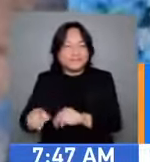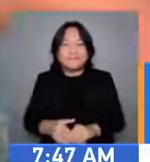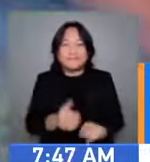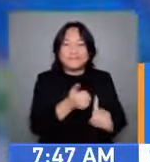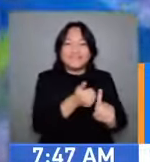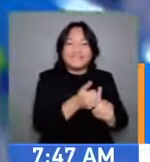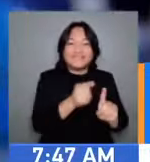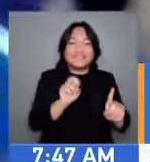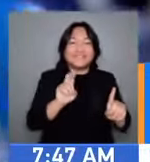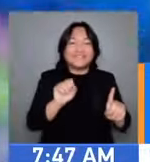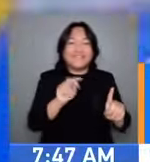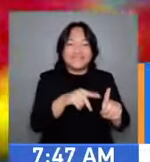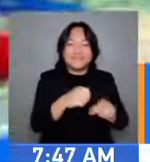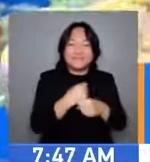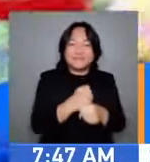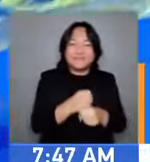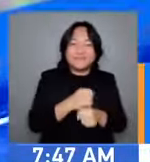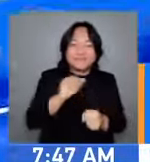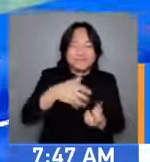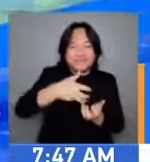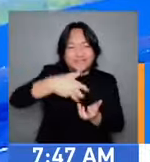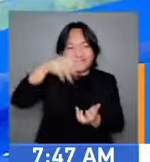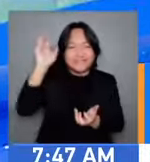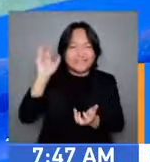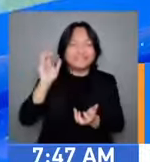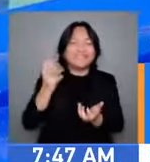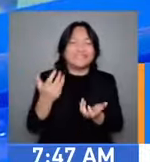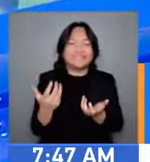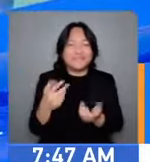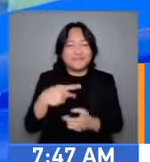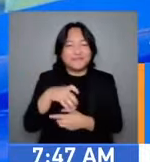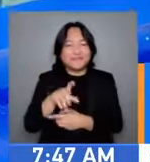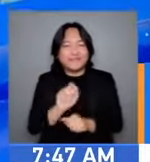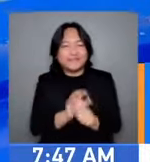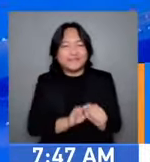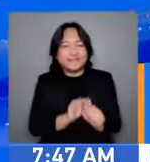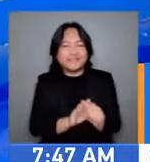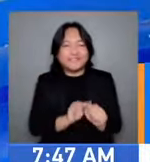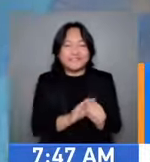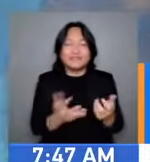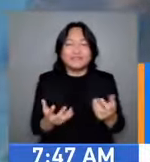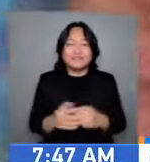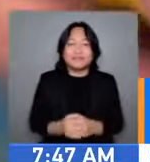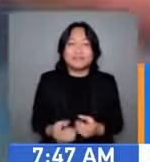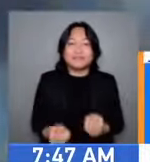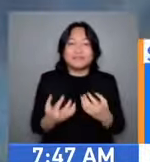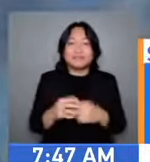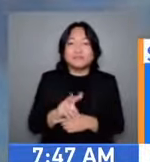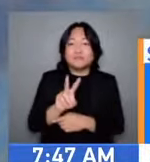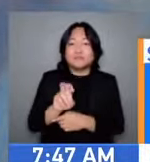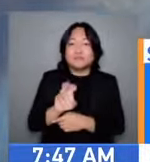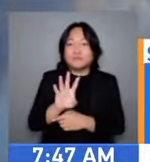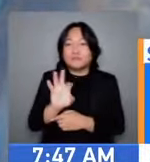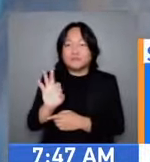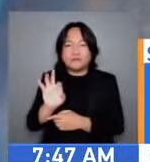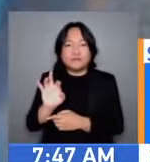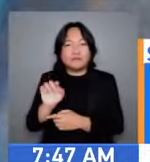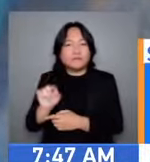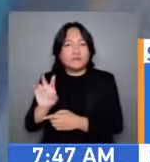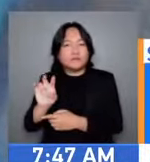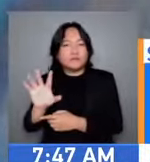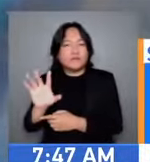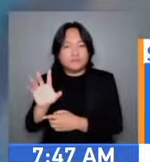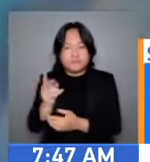lion ka na, ate? Wait, yun sa nagtatanong, mabibili ito from $249.75. Talagang kompleto pa yan,